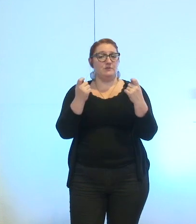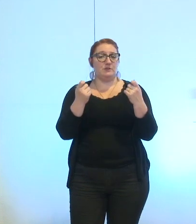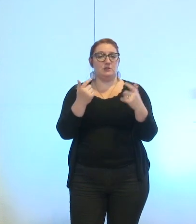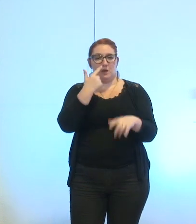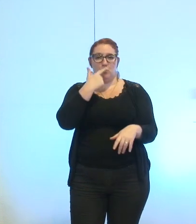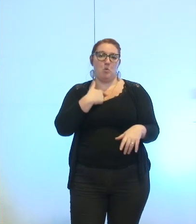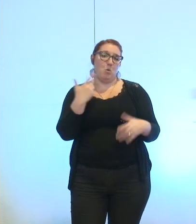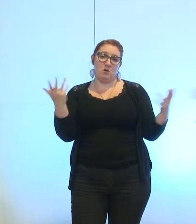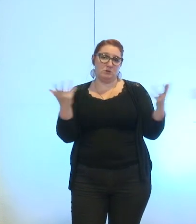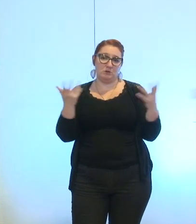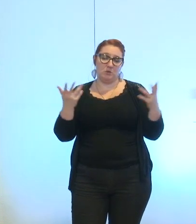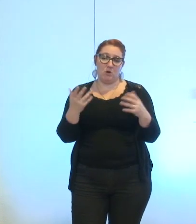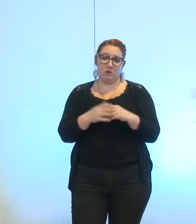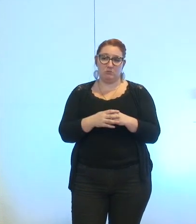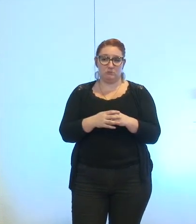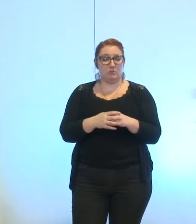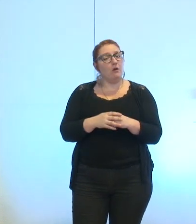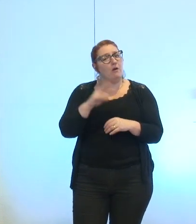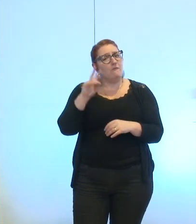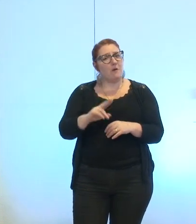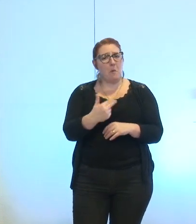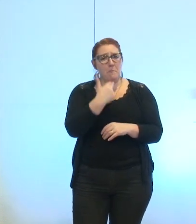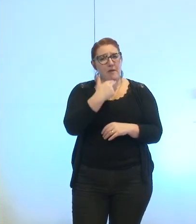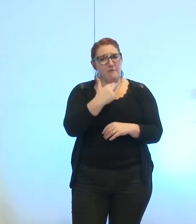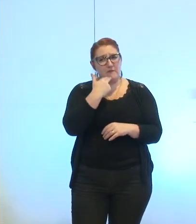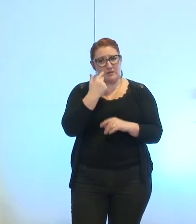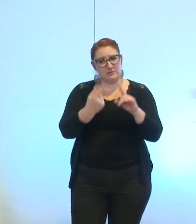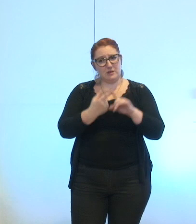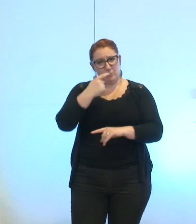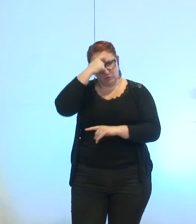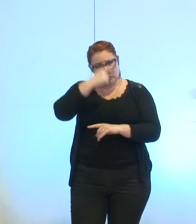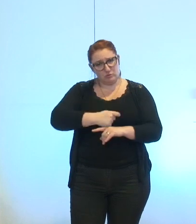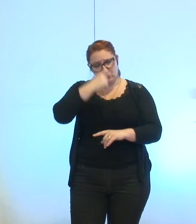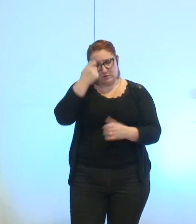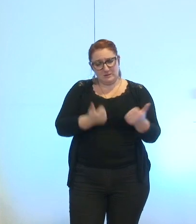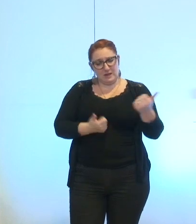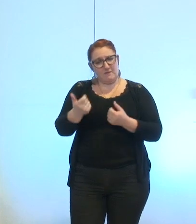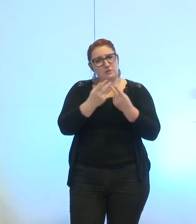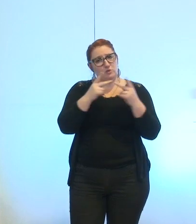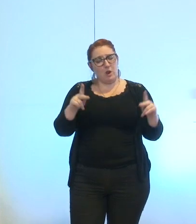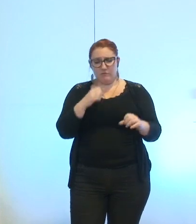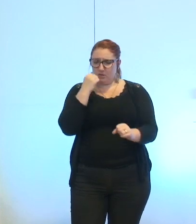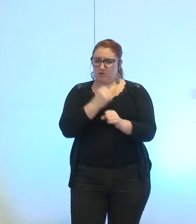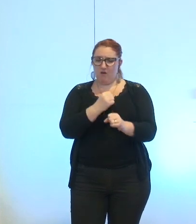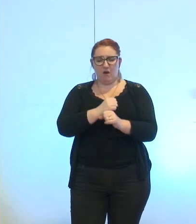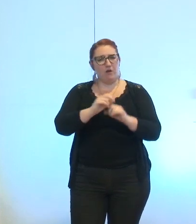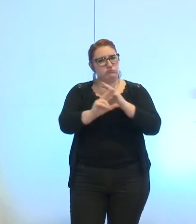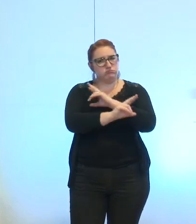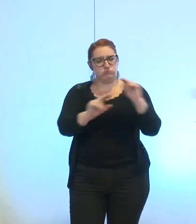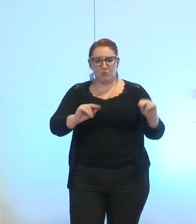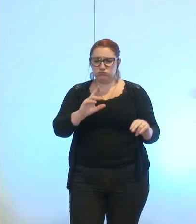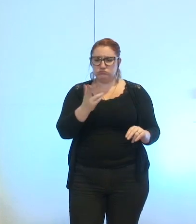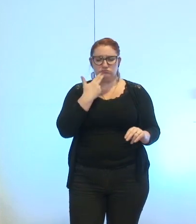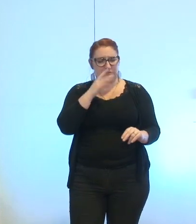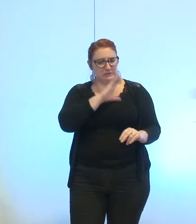de compilation très bien faite et il faut le saluer par les services de la ville qui ont essayé au maximum je pense de